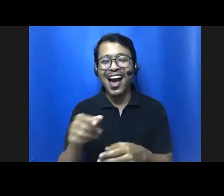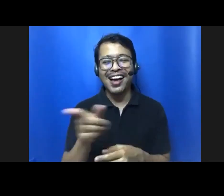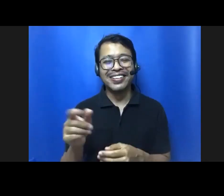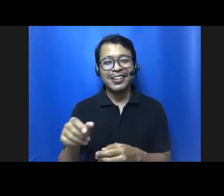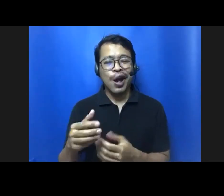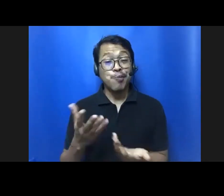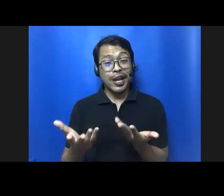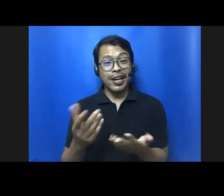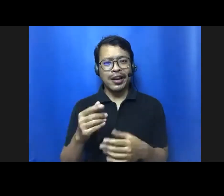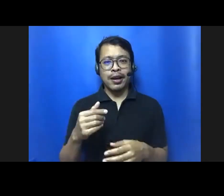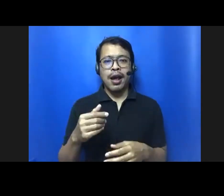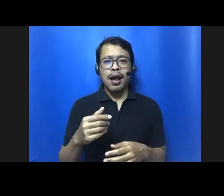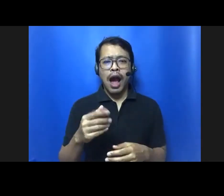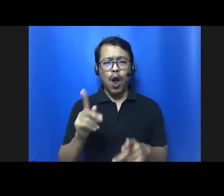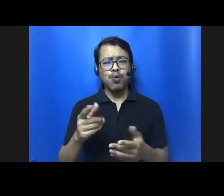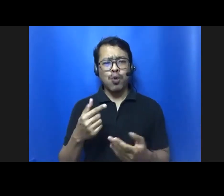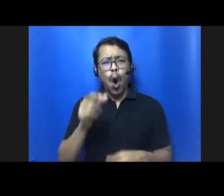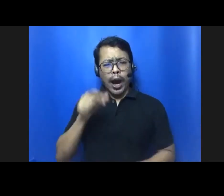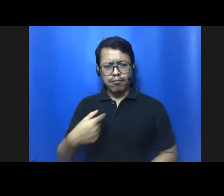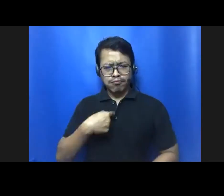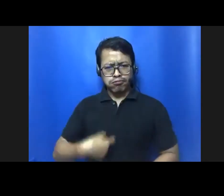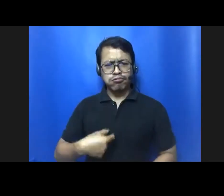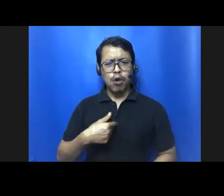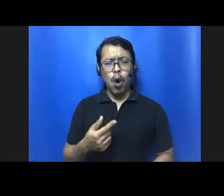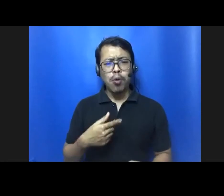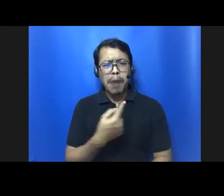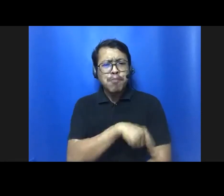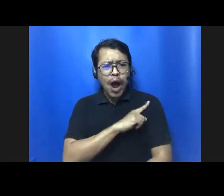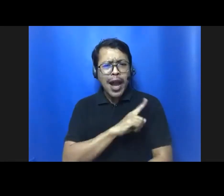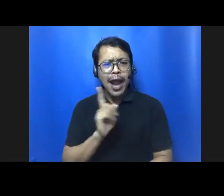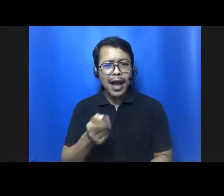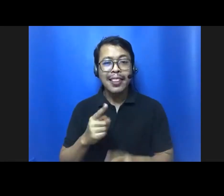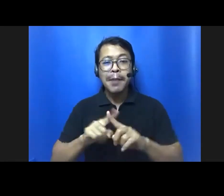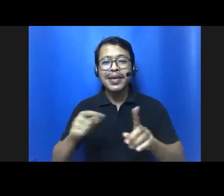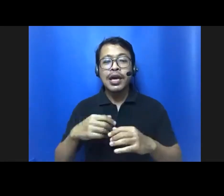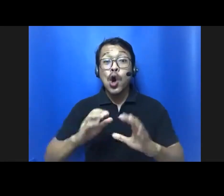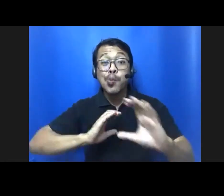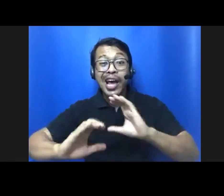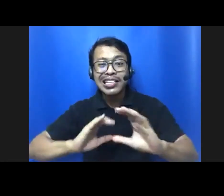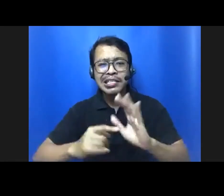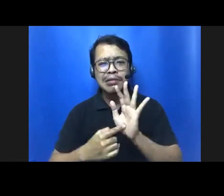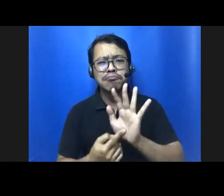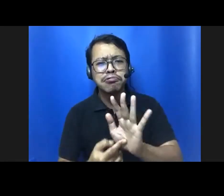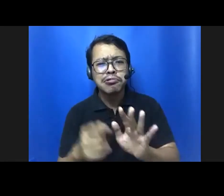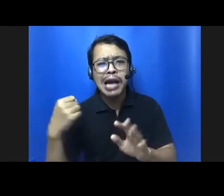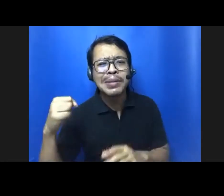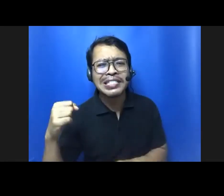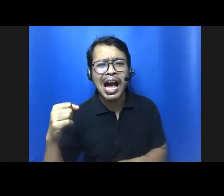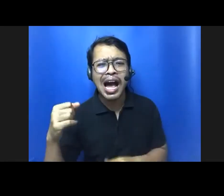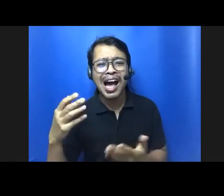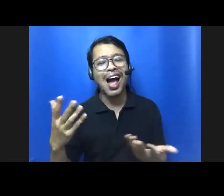kehebatan, tapi tidak bisa berkomunikasi, orang tidak akan tahu bahwa dia punya kehebatan. Kemudian kemampuan